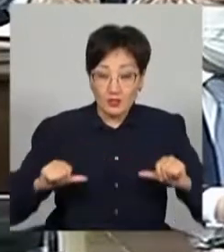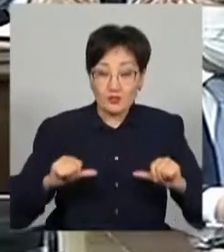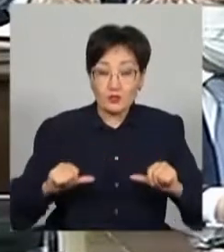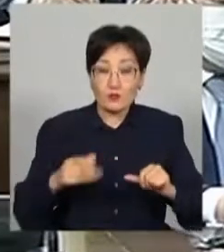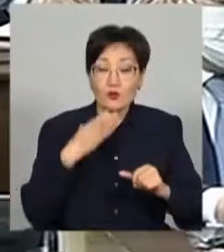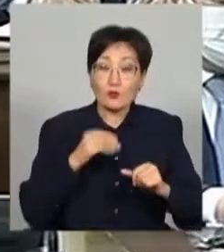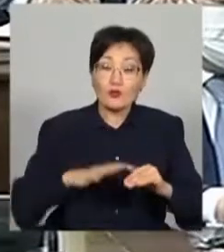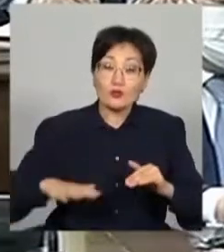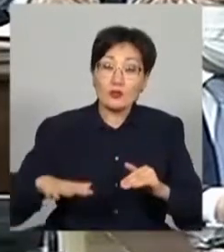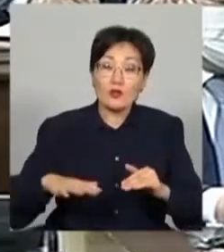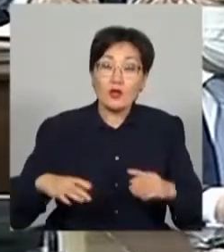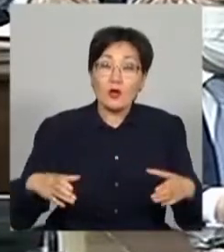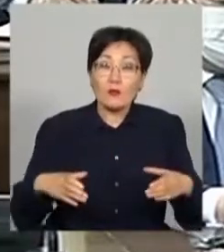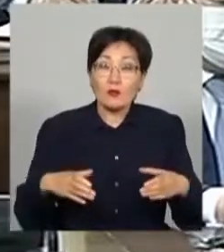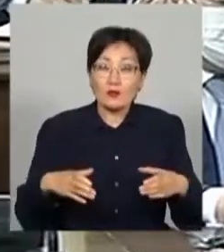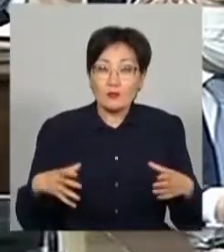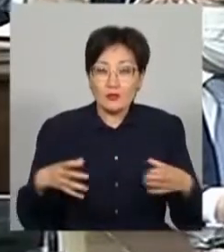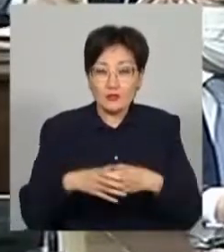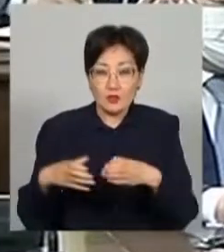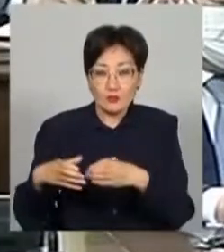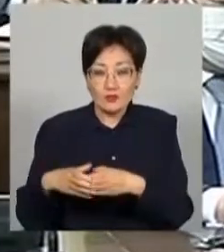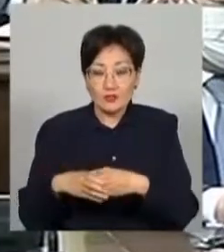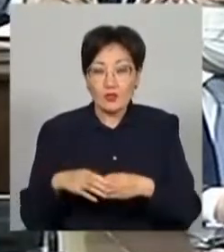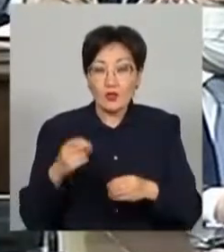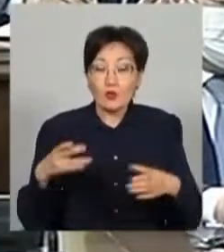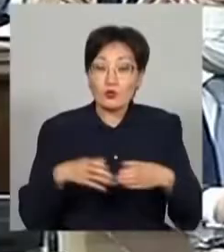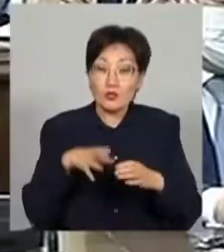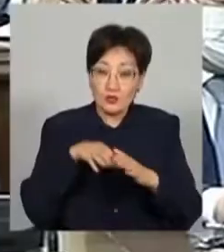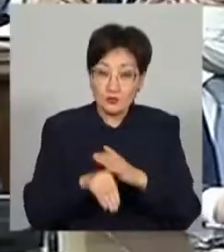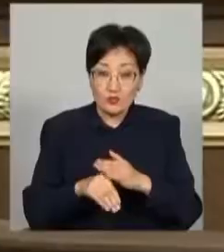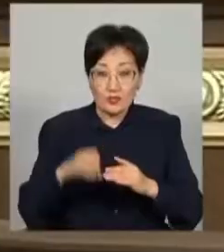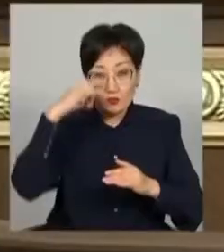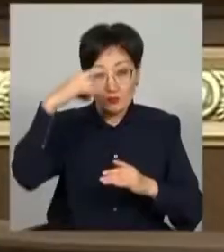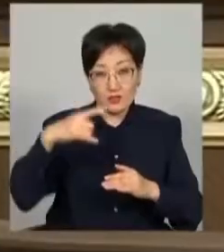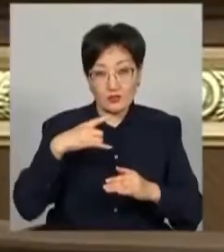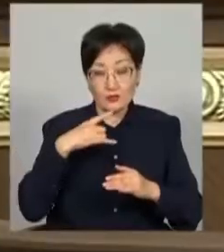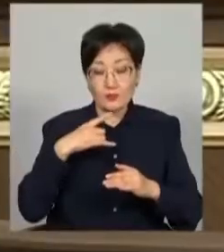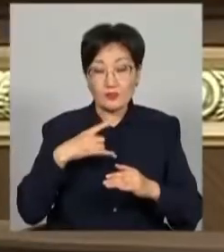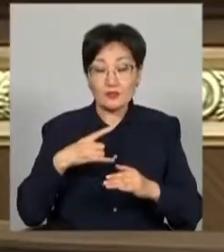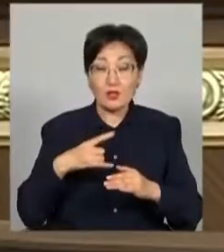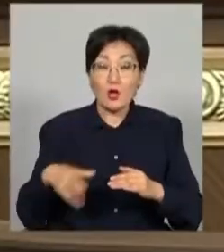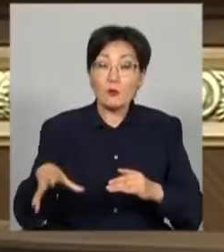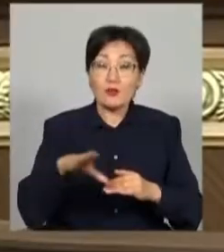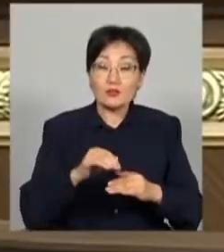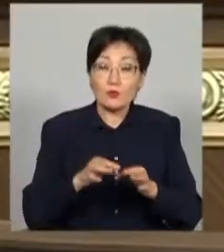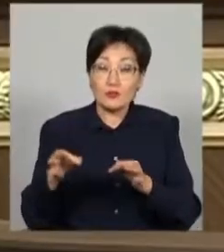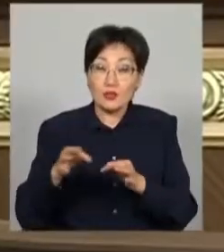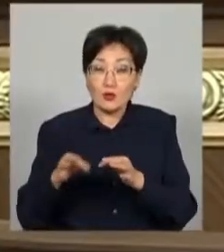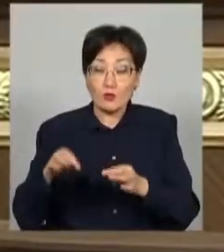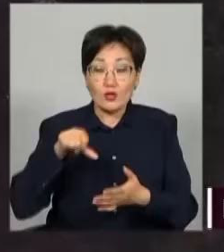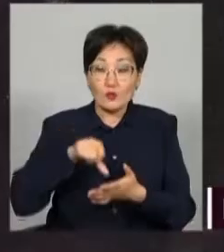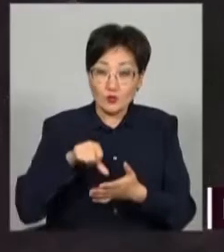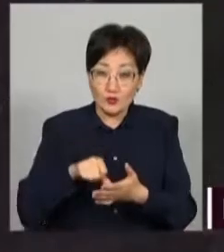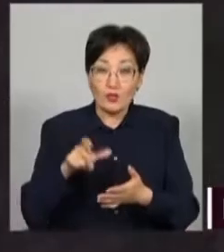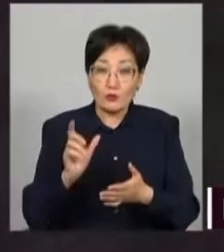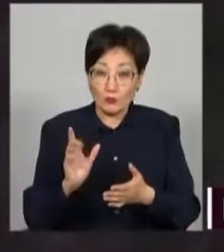өз айналасына топтастырады. Ұлттық құрылтайдың құрамында еліміздегі барлық аймақтың өкілдері